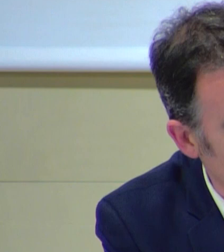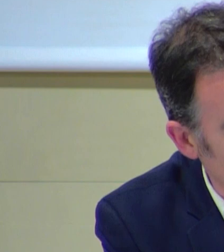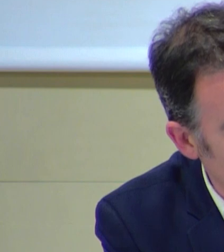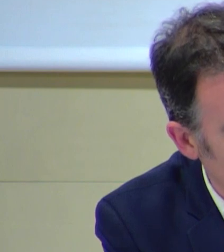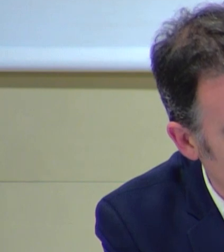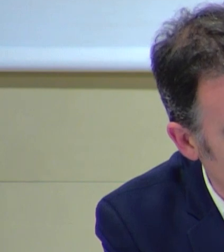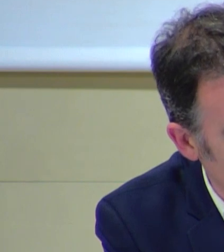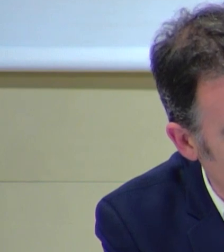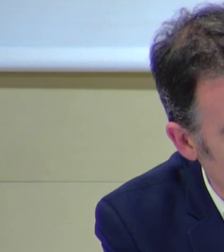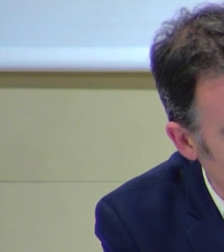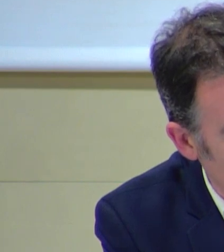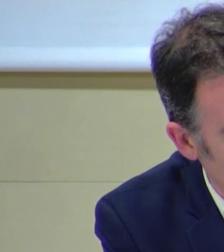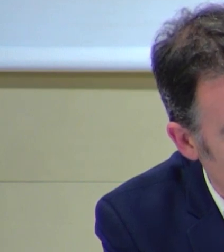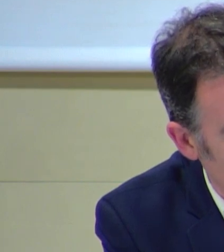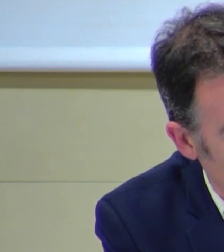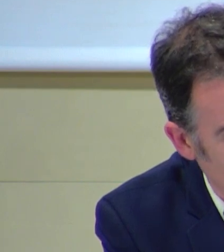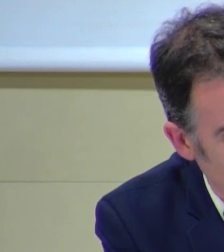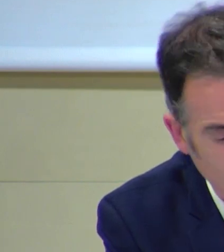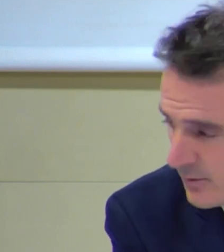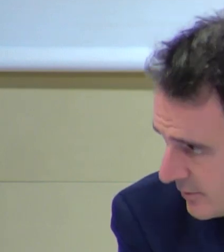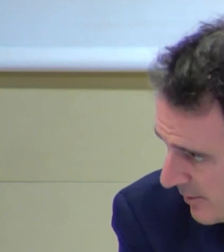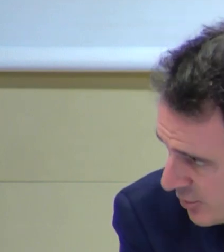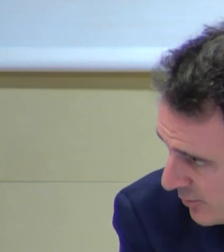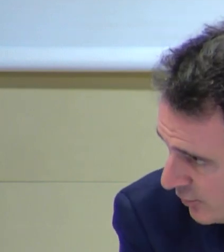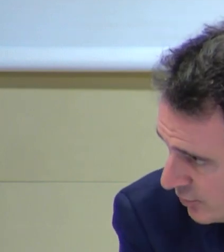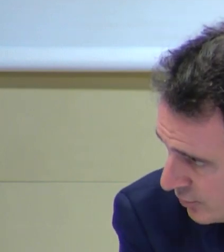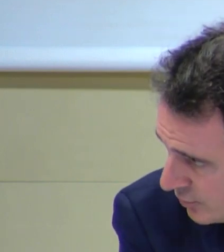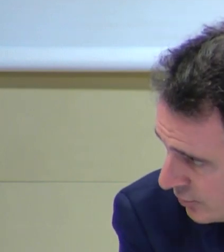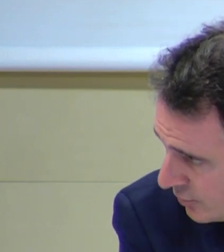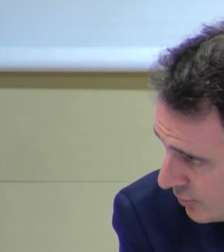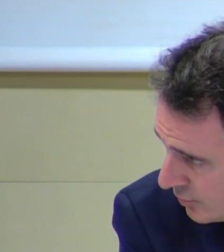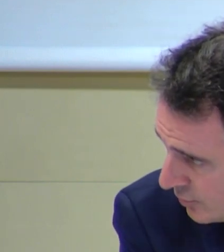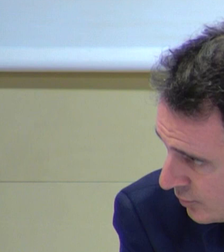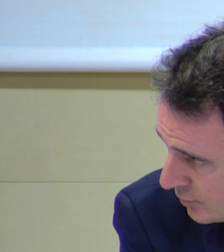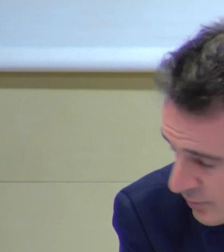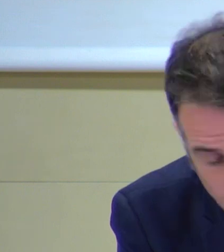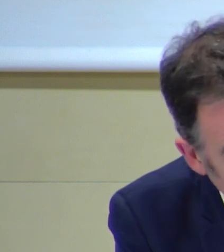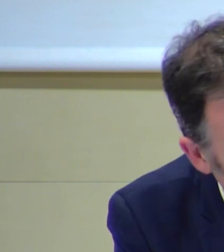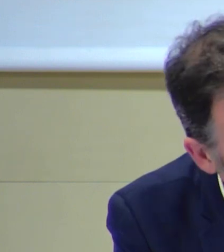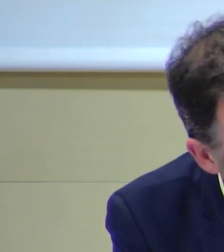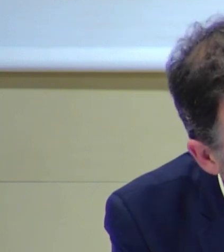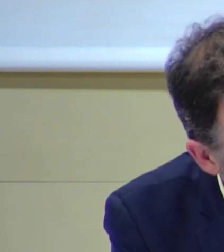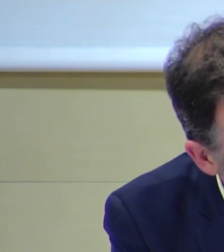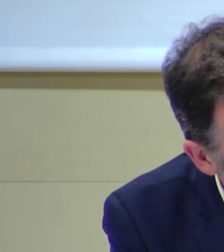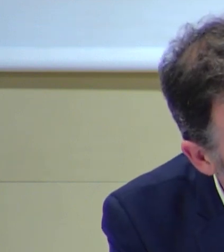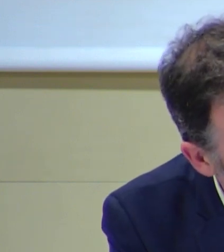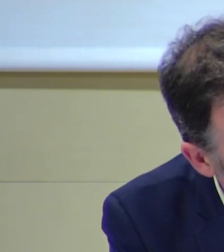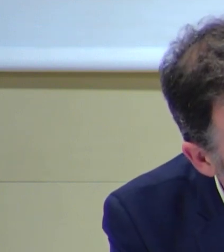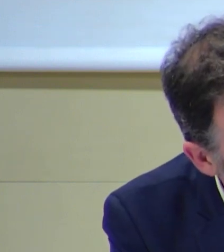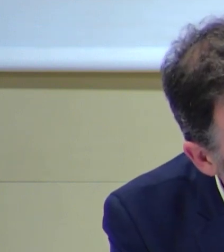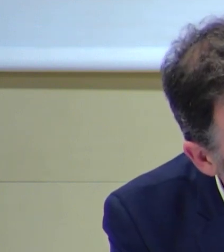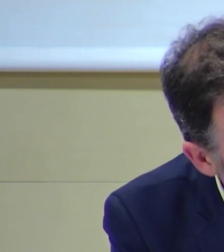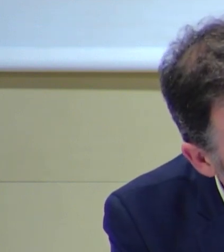les écoles ça marchera pour vous donc